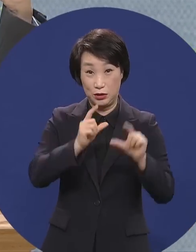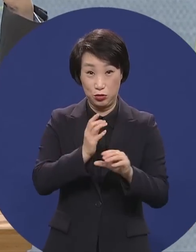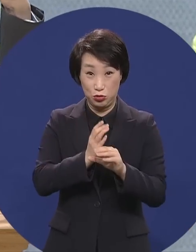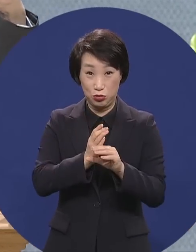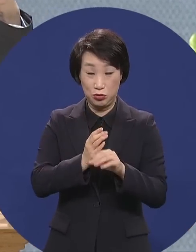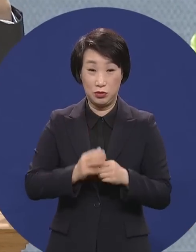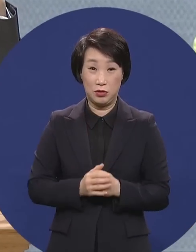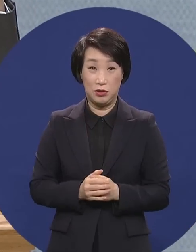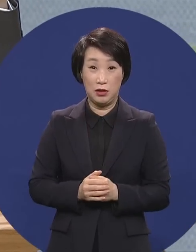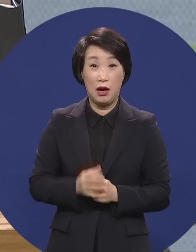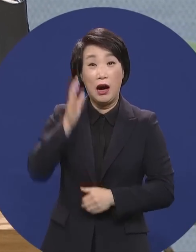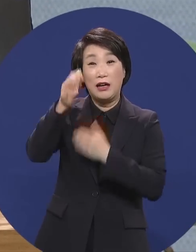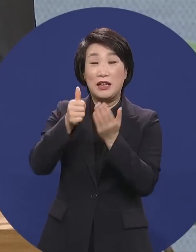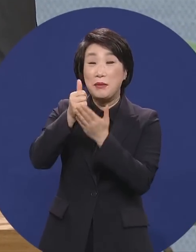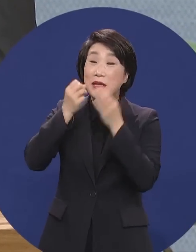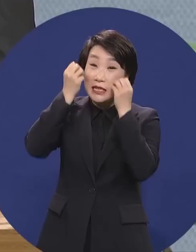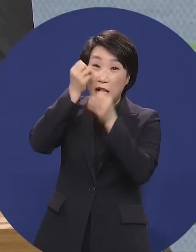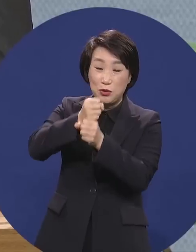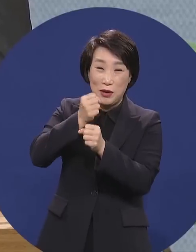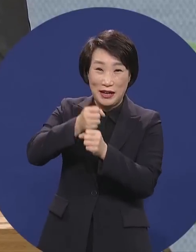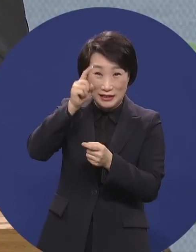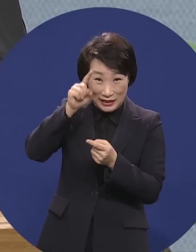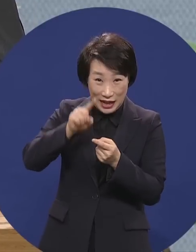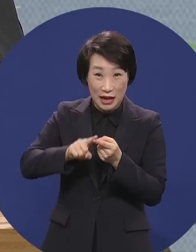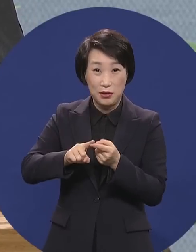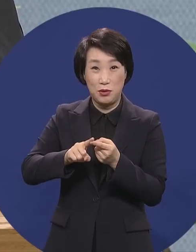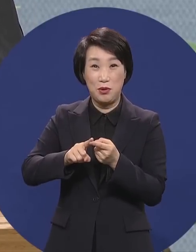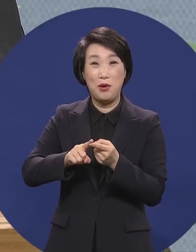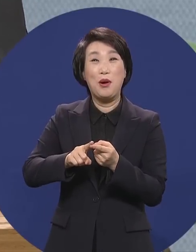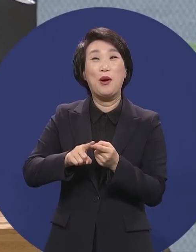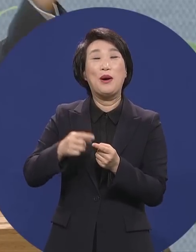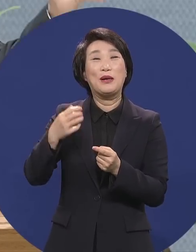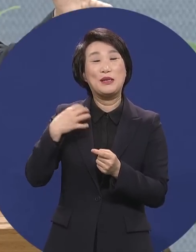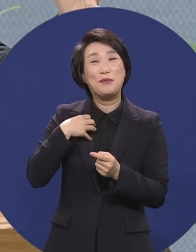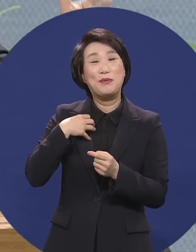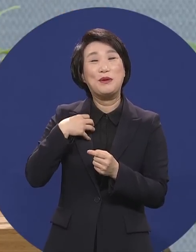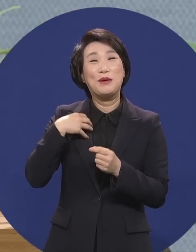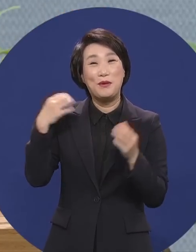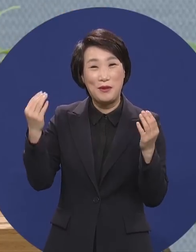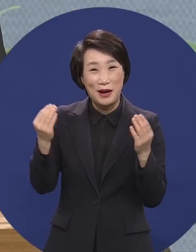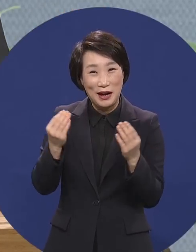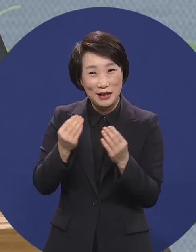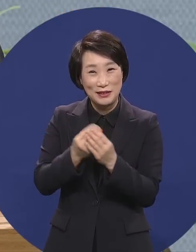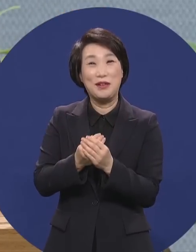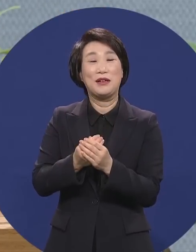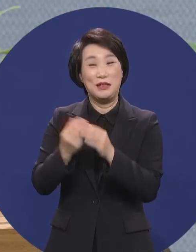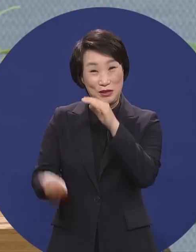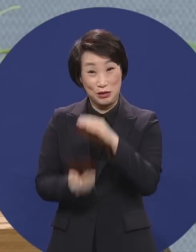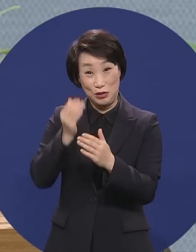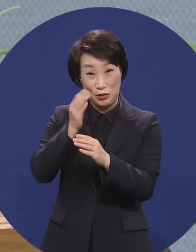살아가면서 하나님이 창조하신 그대로 직분을 완수해 가고 있으니